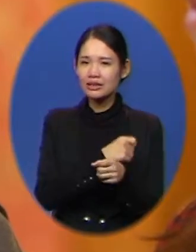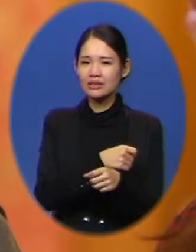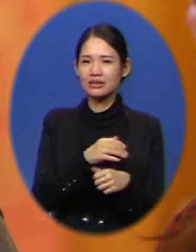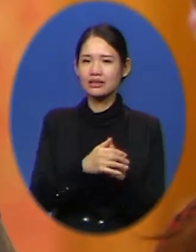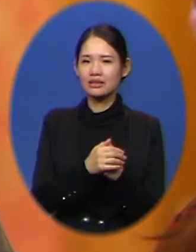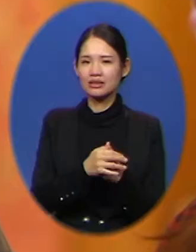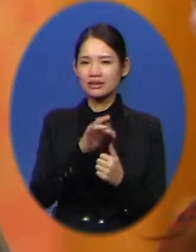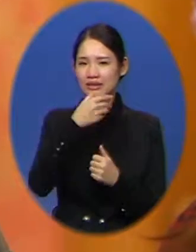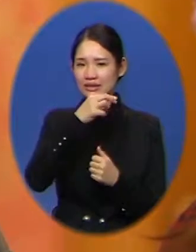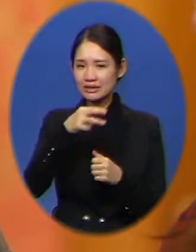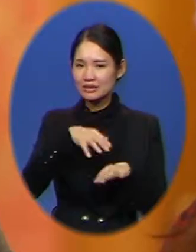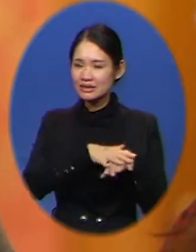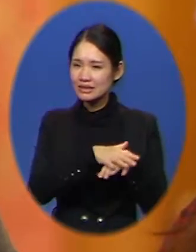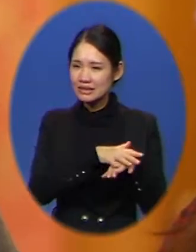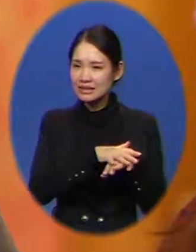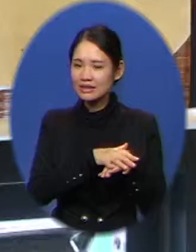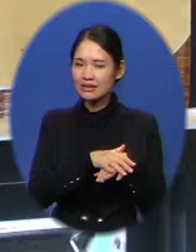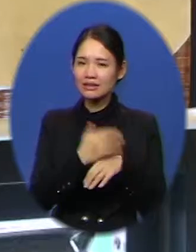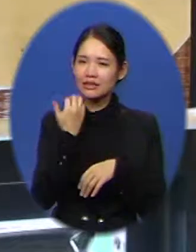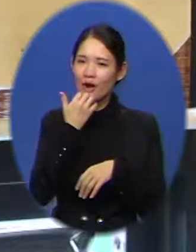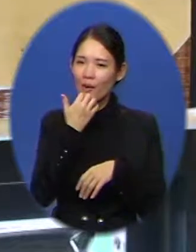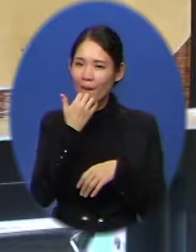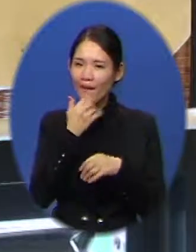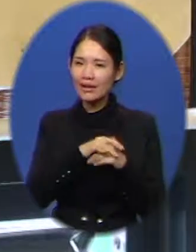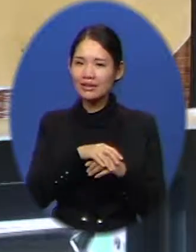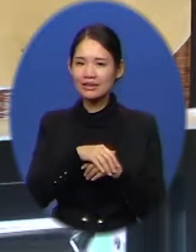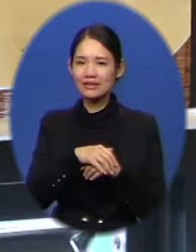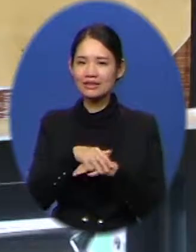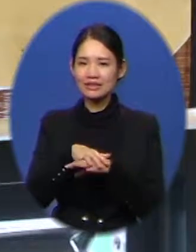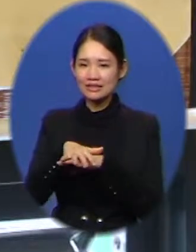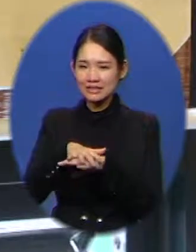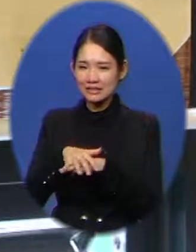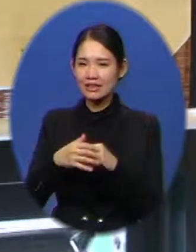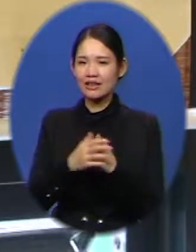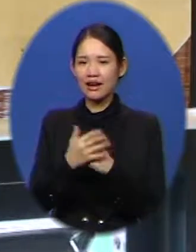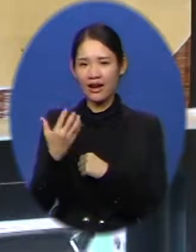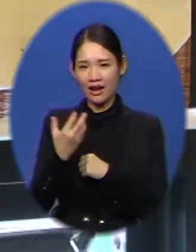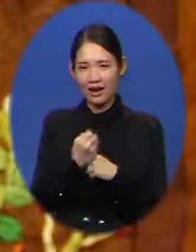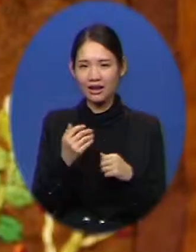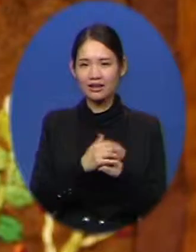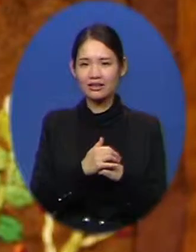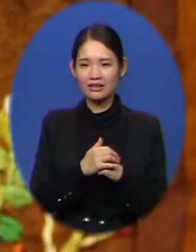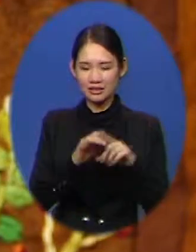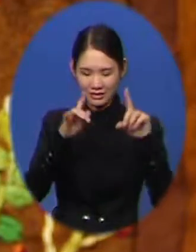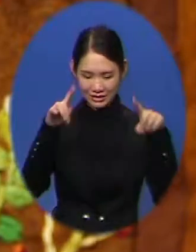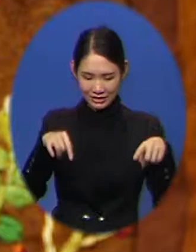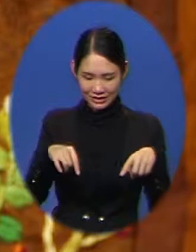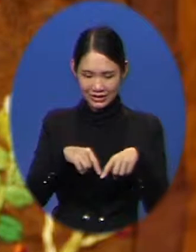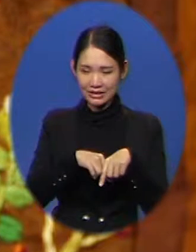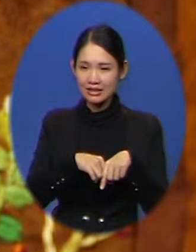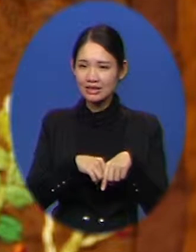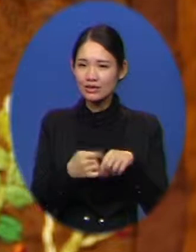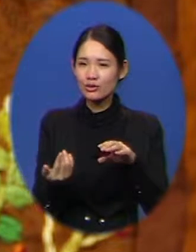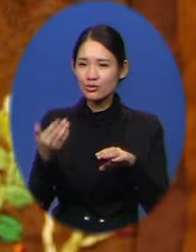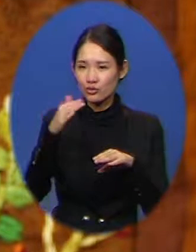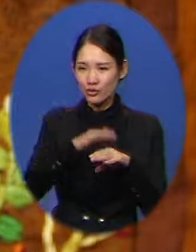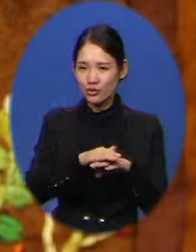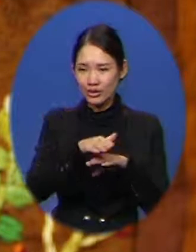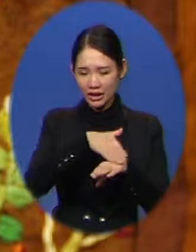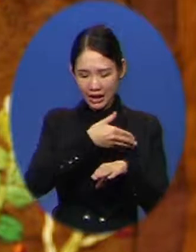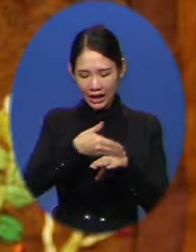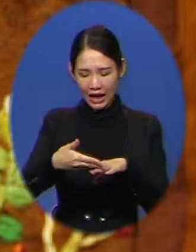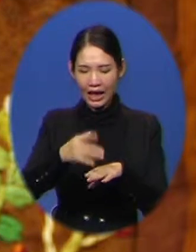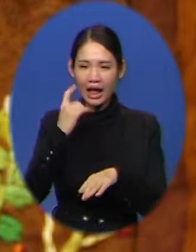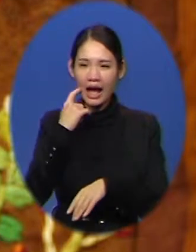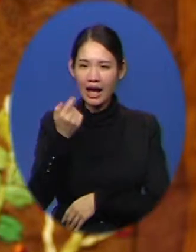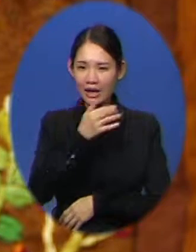실은 염색한 실입니다. 명주실 실크 그걸 가지고 그 직물 위에다가 아름다운 문양을 그려가지고